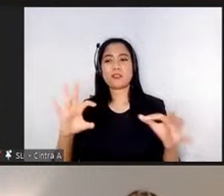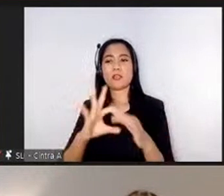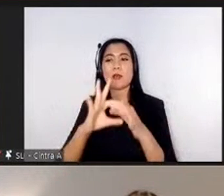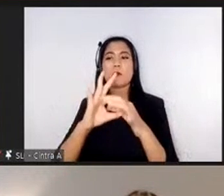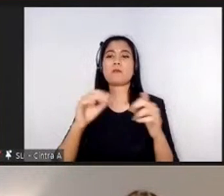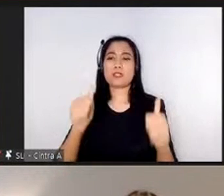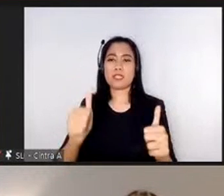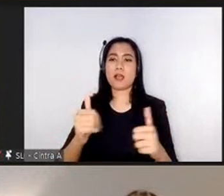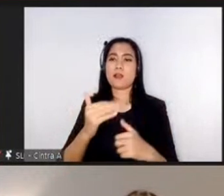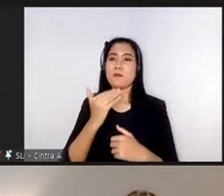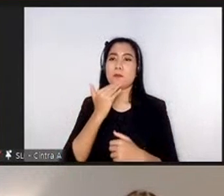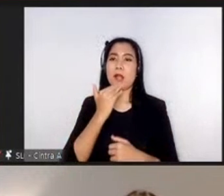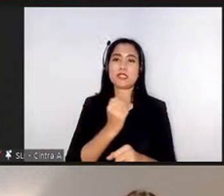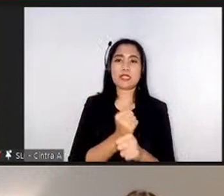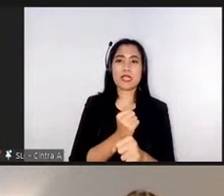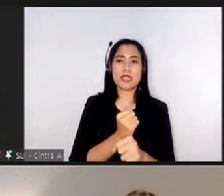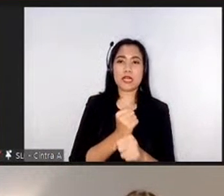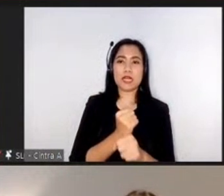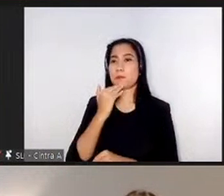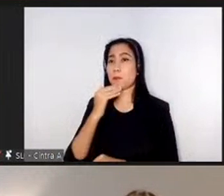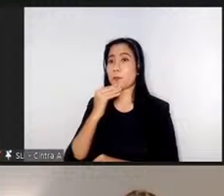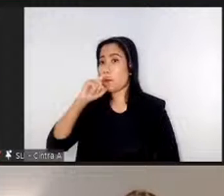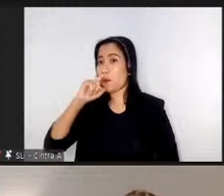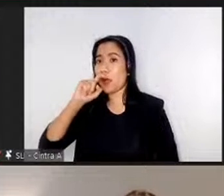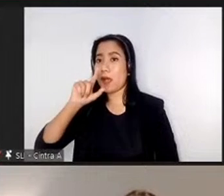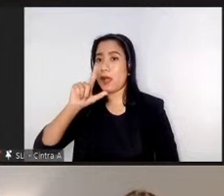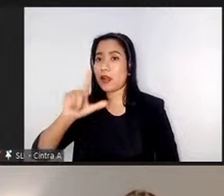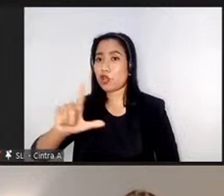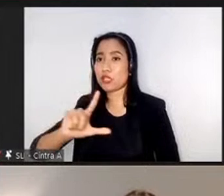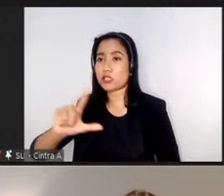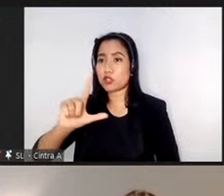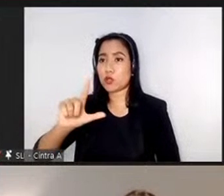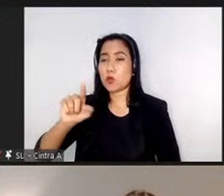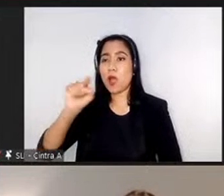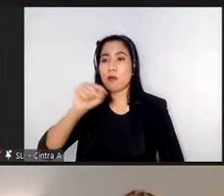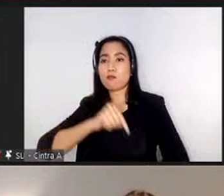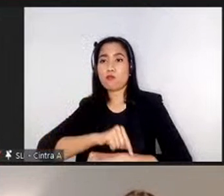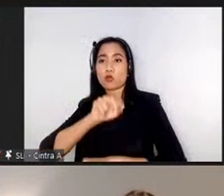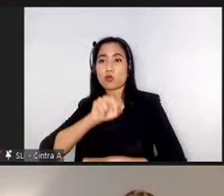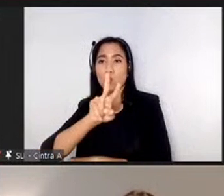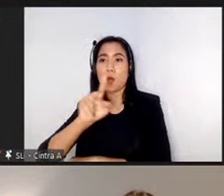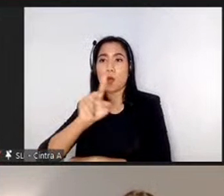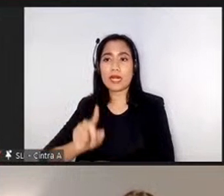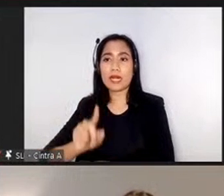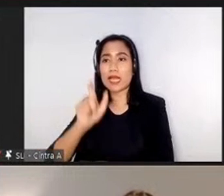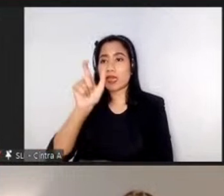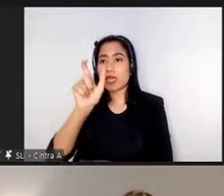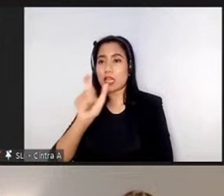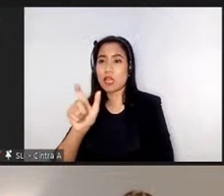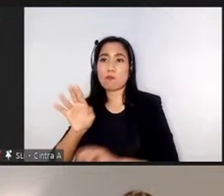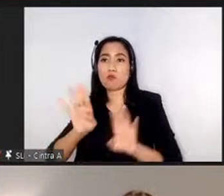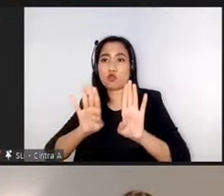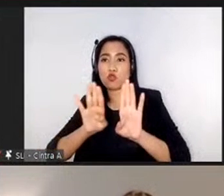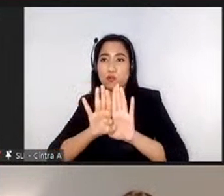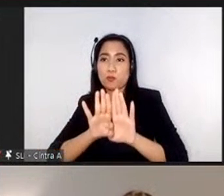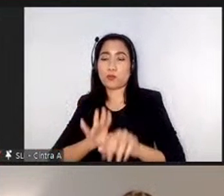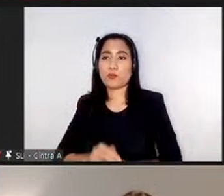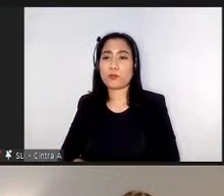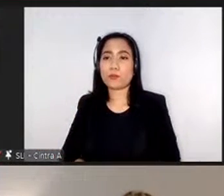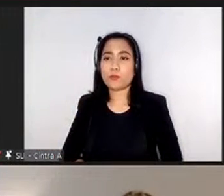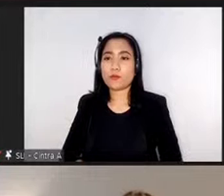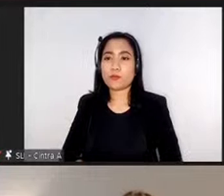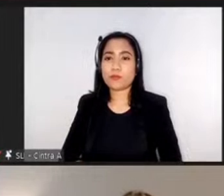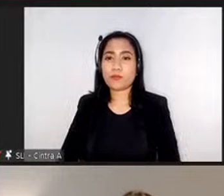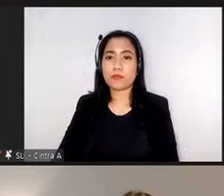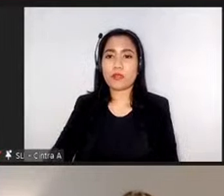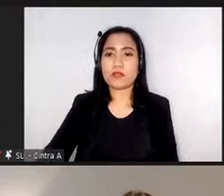punya 2 menitan untuk memberikan pendapat Anda atau pidato penutup saya singkat saja saya rasa